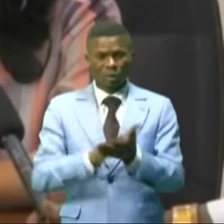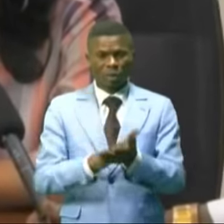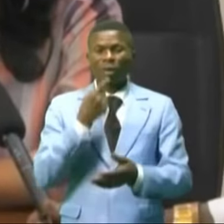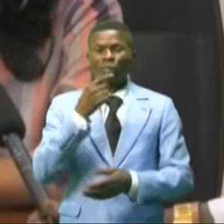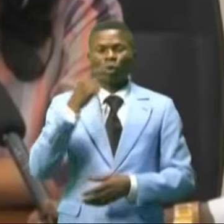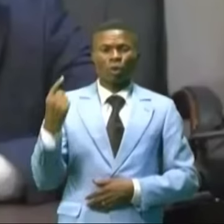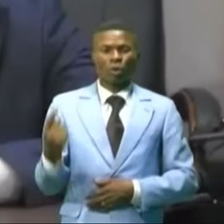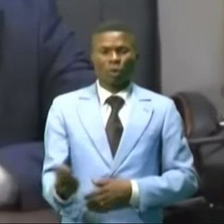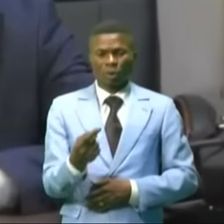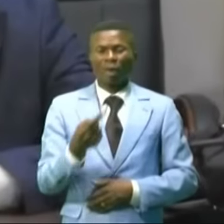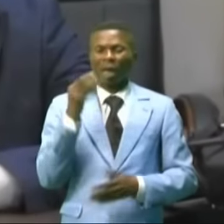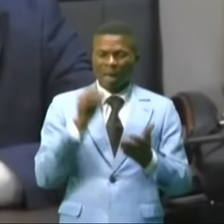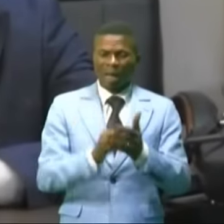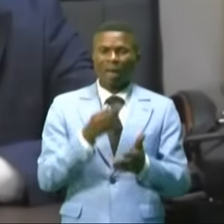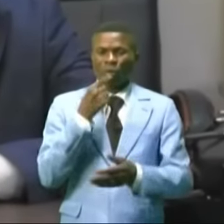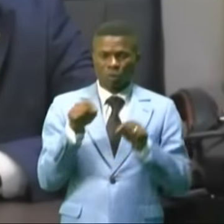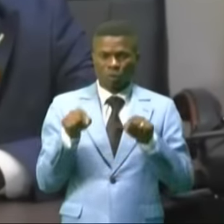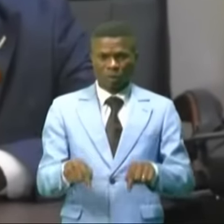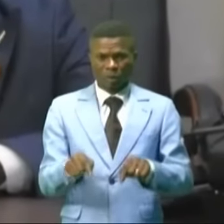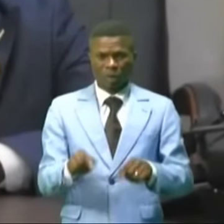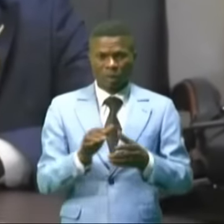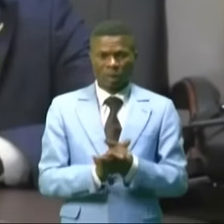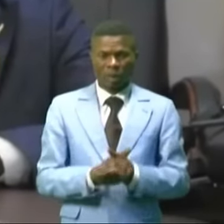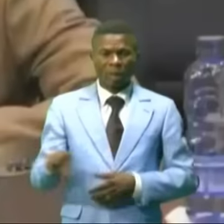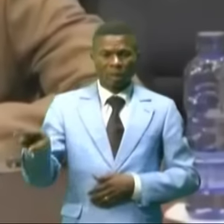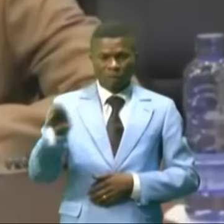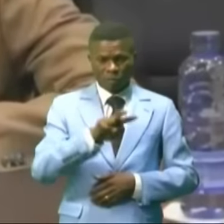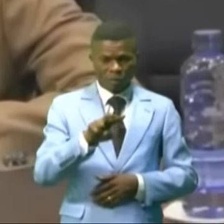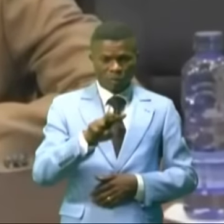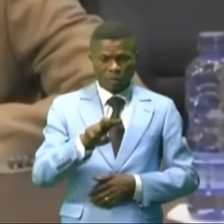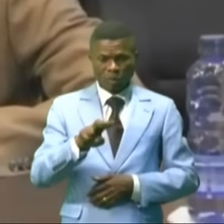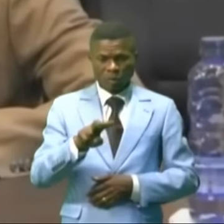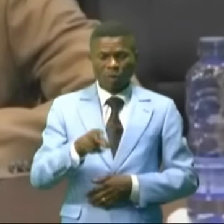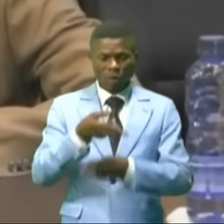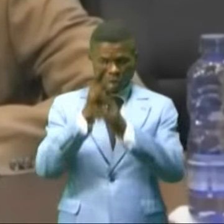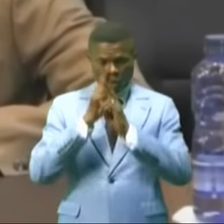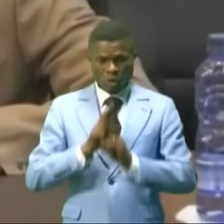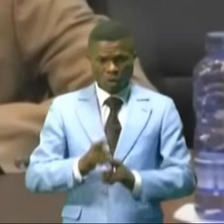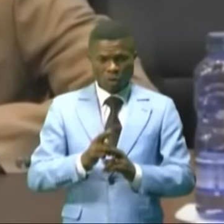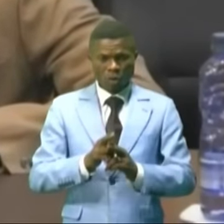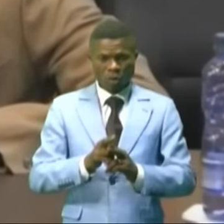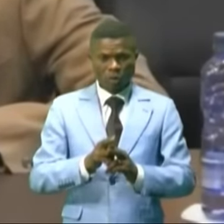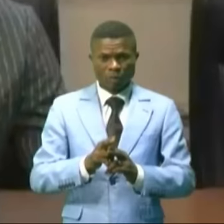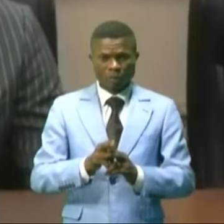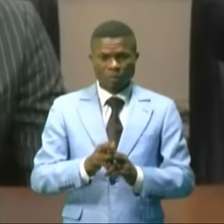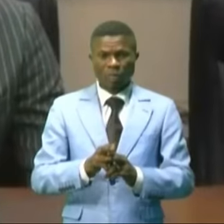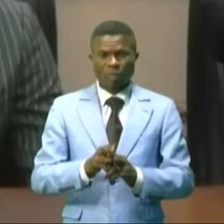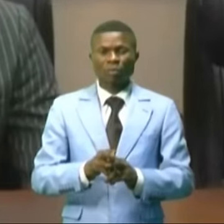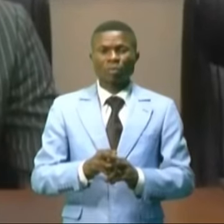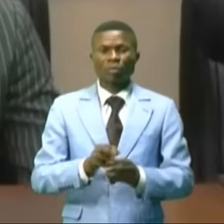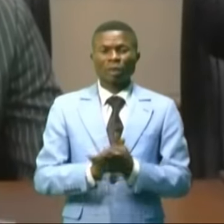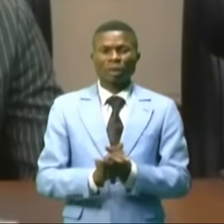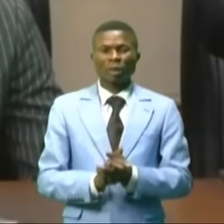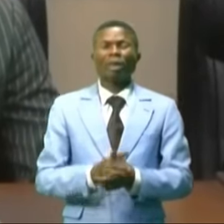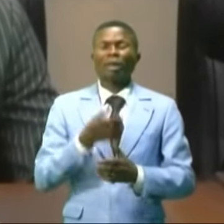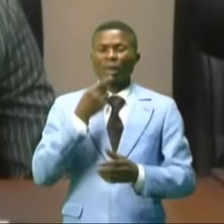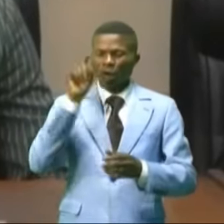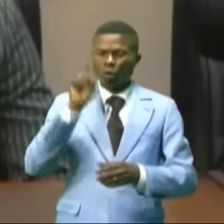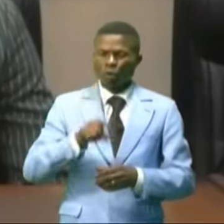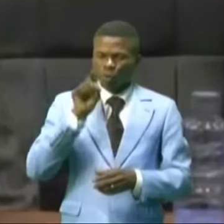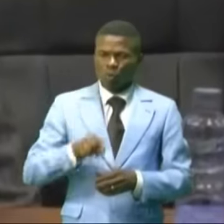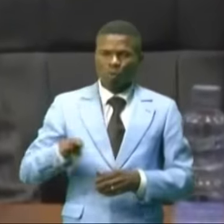toujours, et je leur ai dit ici, que vous savez, votre mère peut avoir la gagne et ça reste votre mère. On a